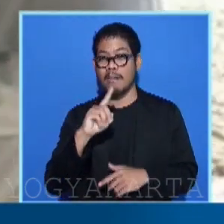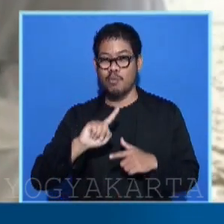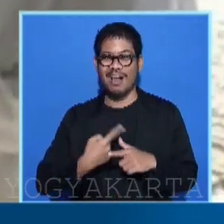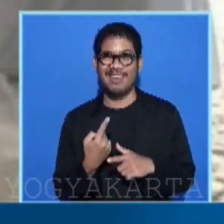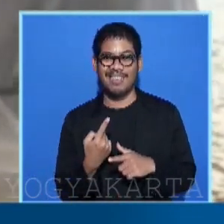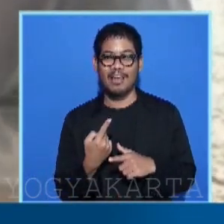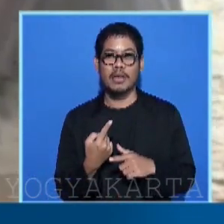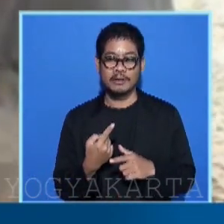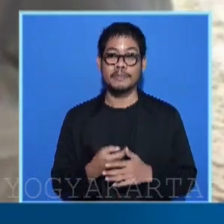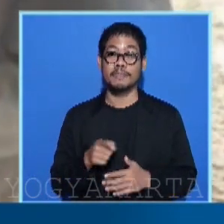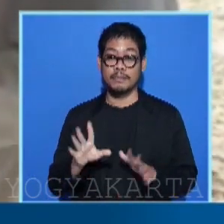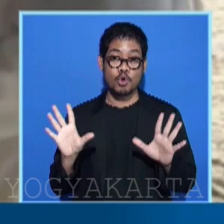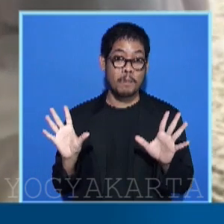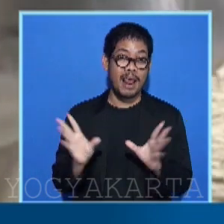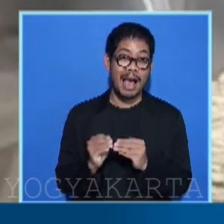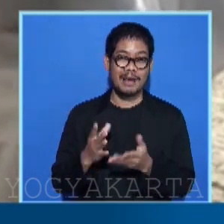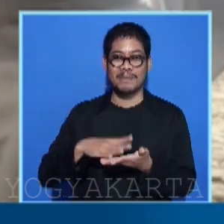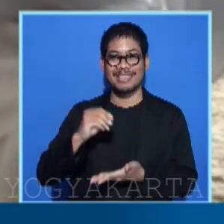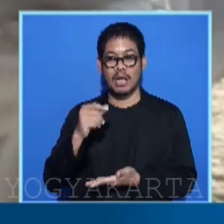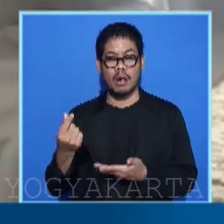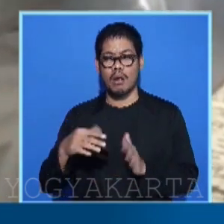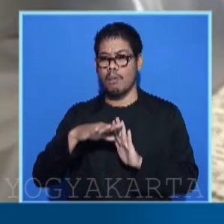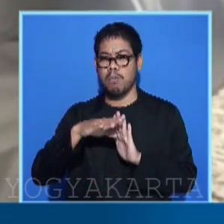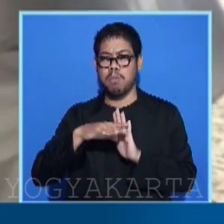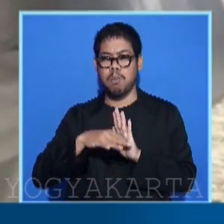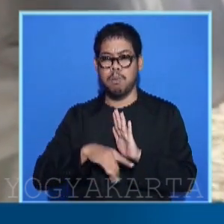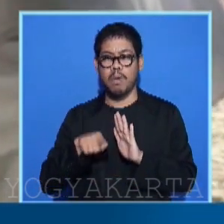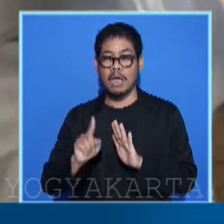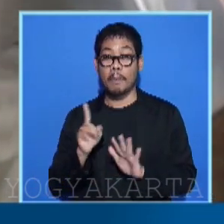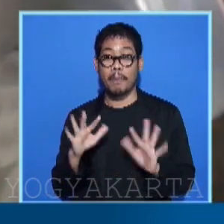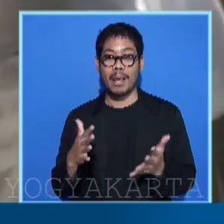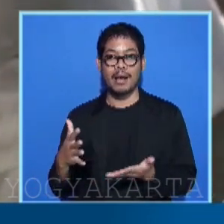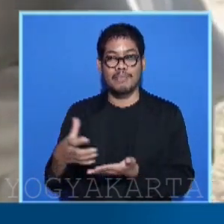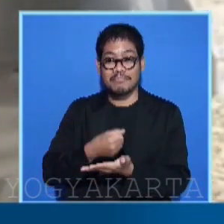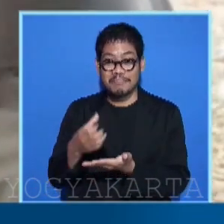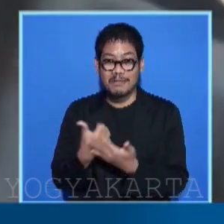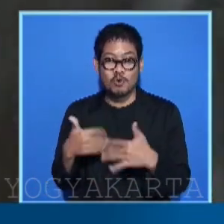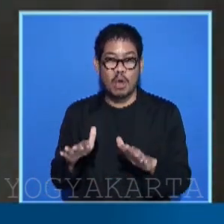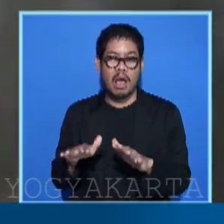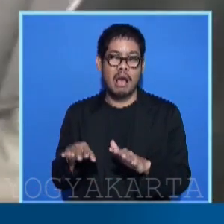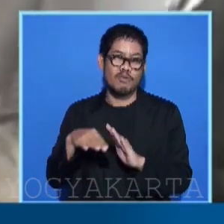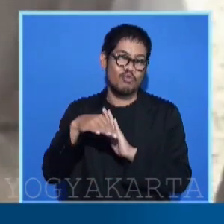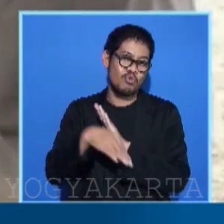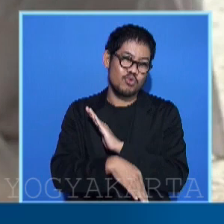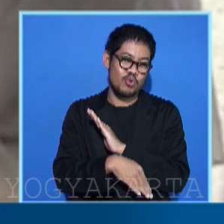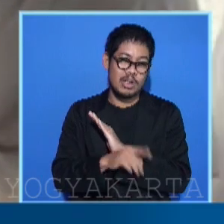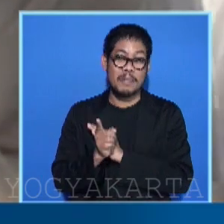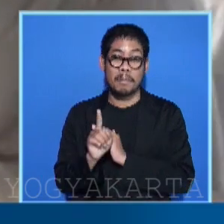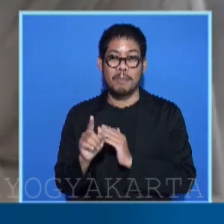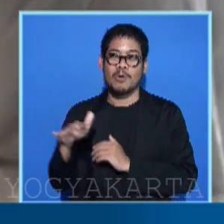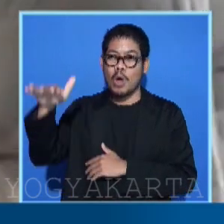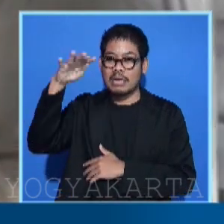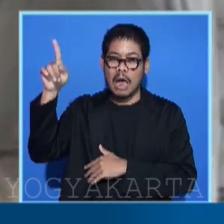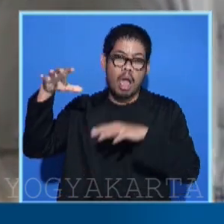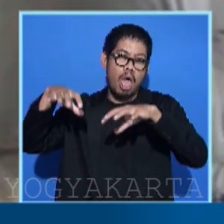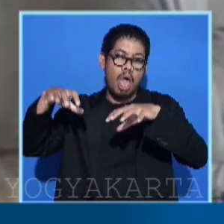berkurangnya pasokan dari sejumlah daerah seiring berakhirnya masa panen termasuk gagal panen yang dipicu akibat cuaca panas